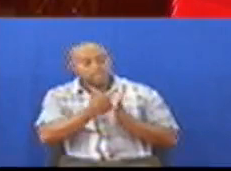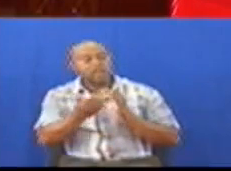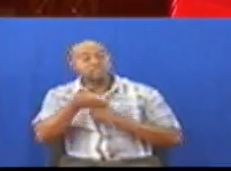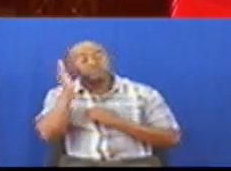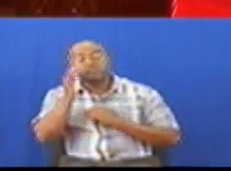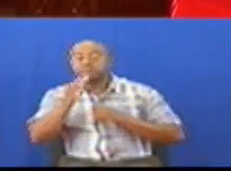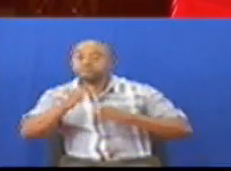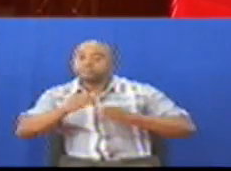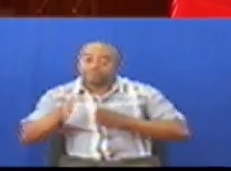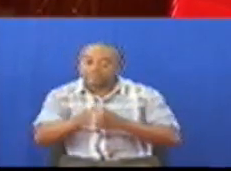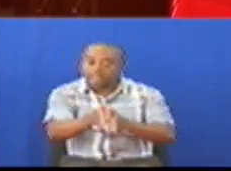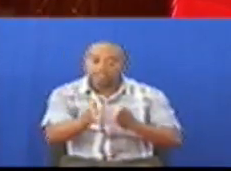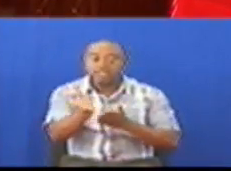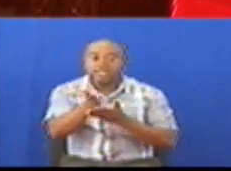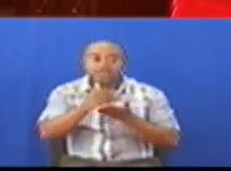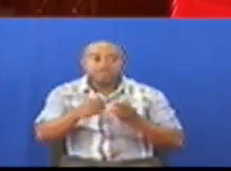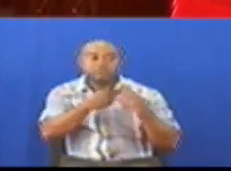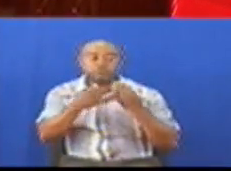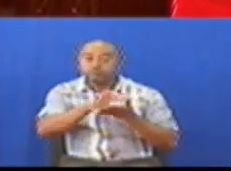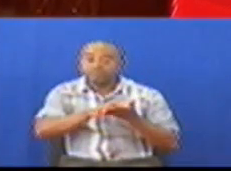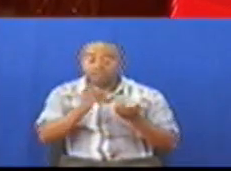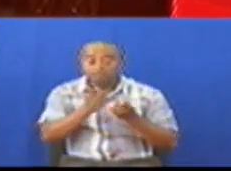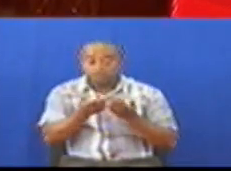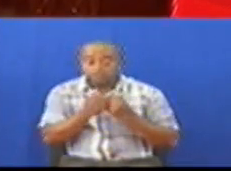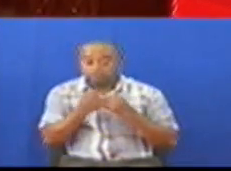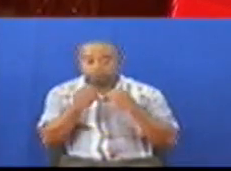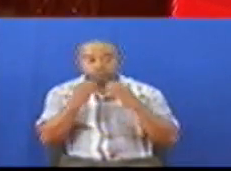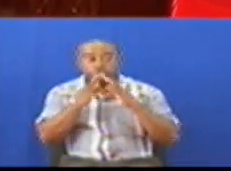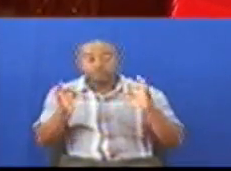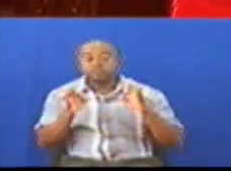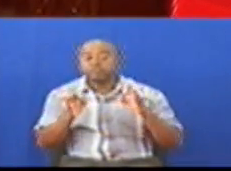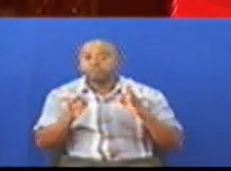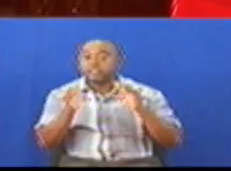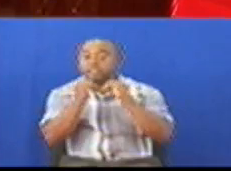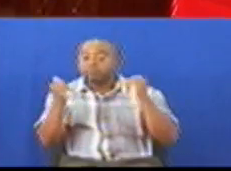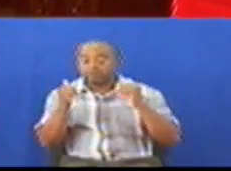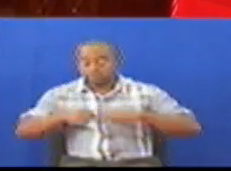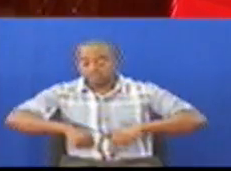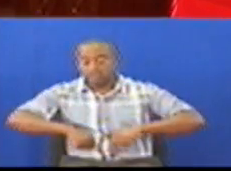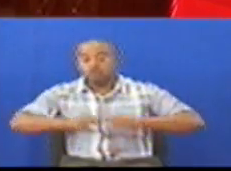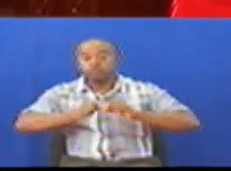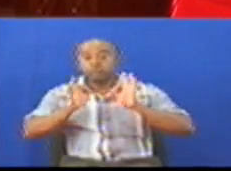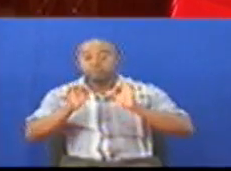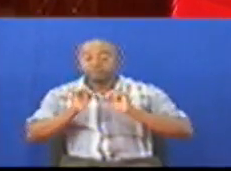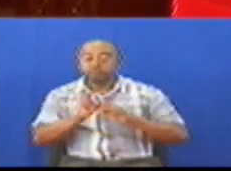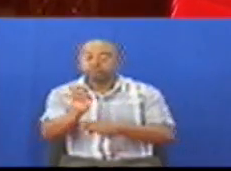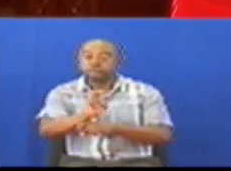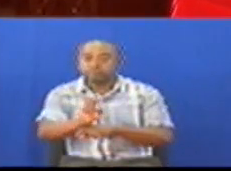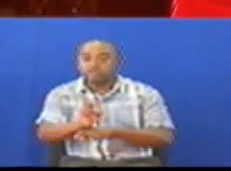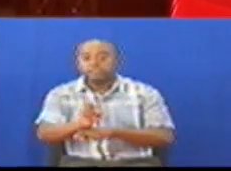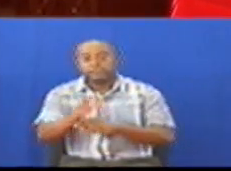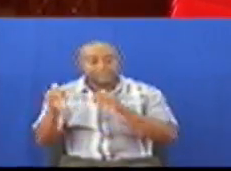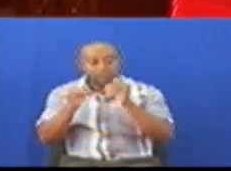majukumu yake ya msingi ili kuimarisha demokrasia na utawala bora ni pamoja na kusimamia shughuli za utawala bora, kukuza